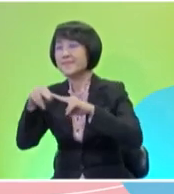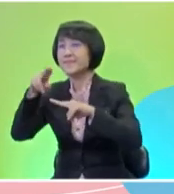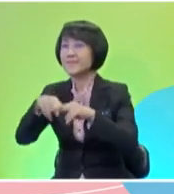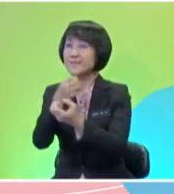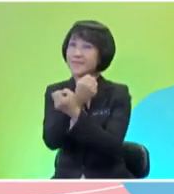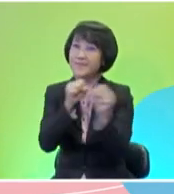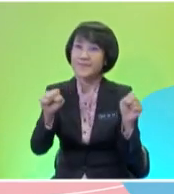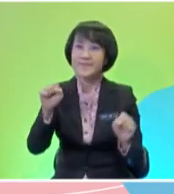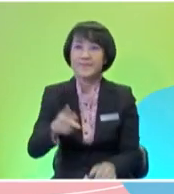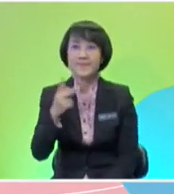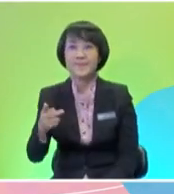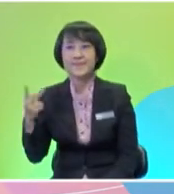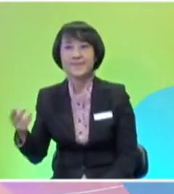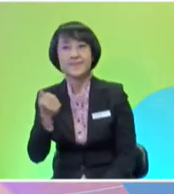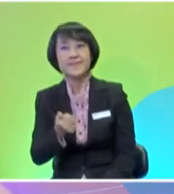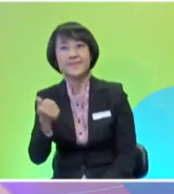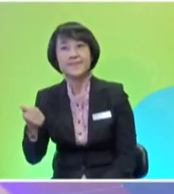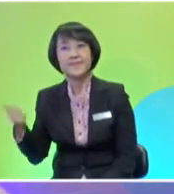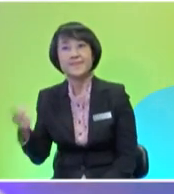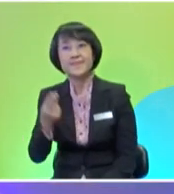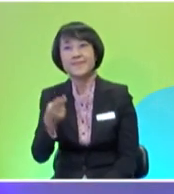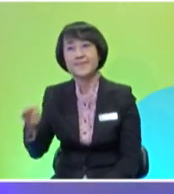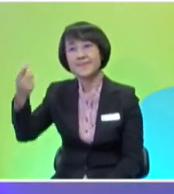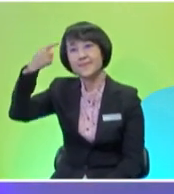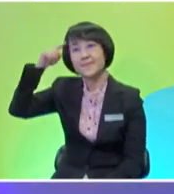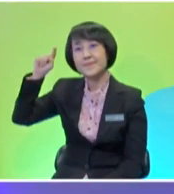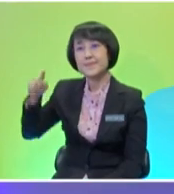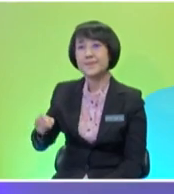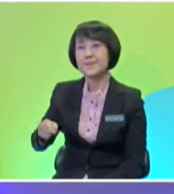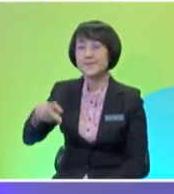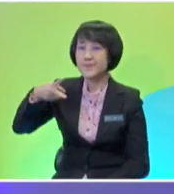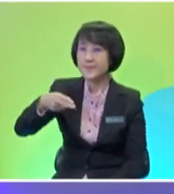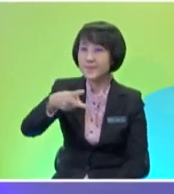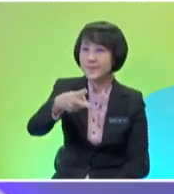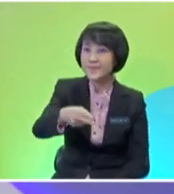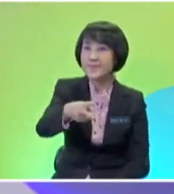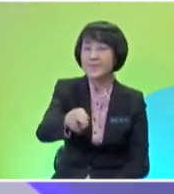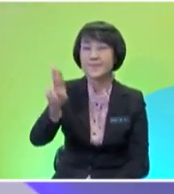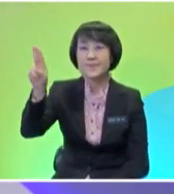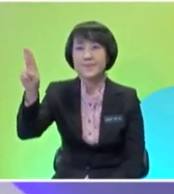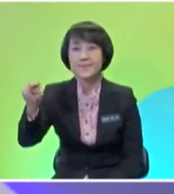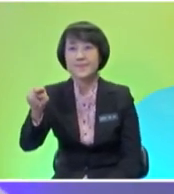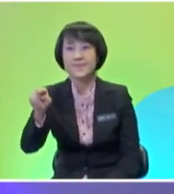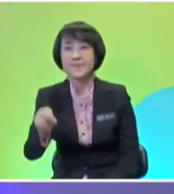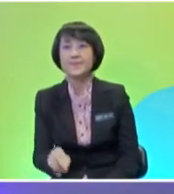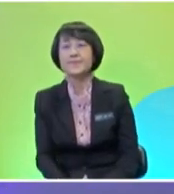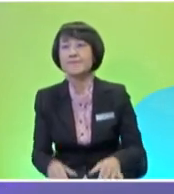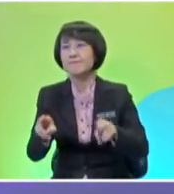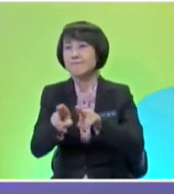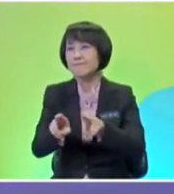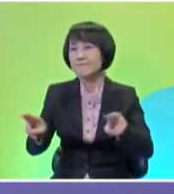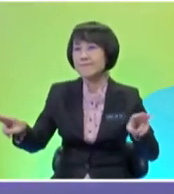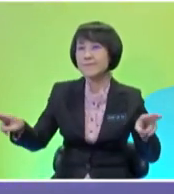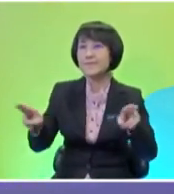Sedia komponen, alatan bahan untuk dipotong, dipasang.